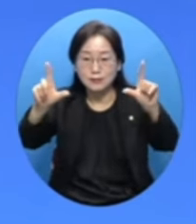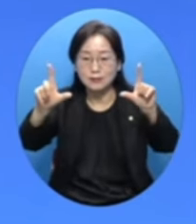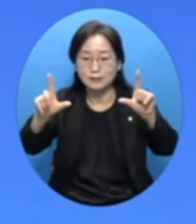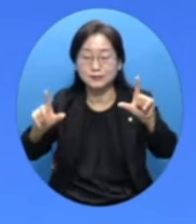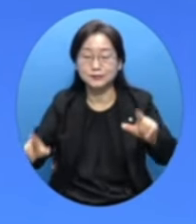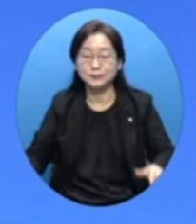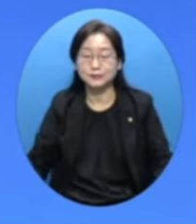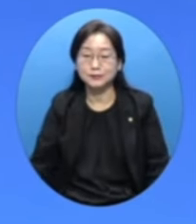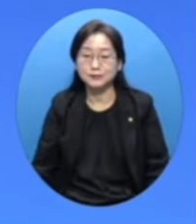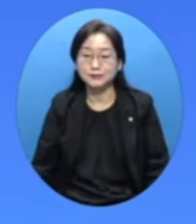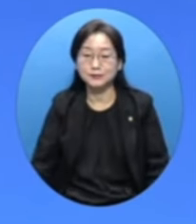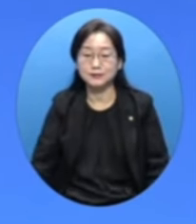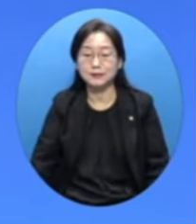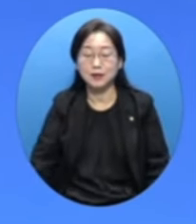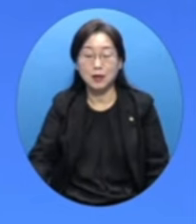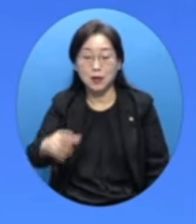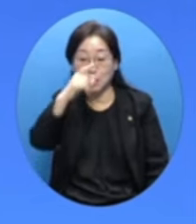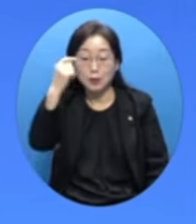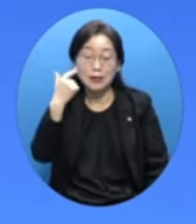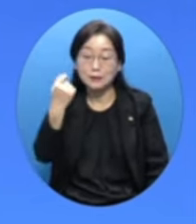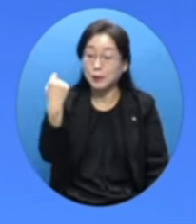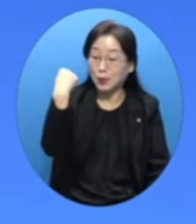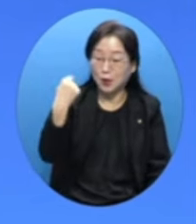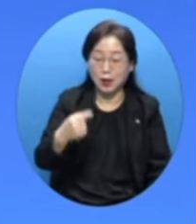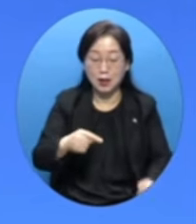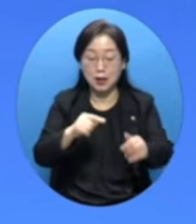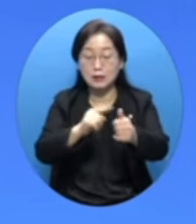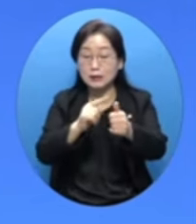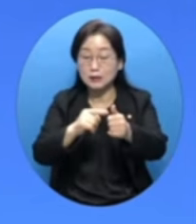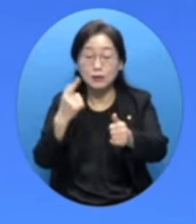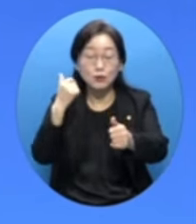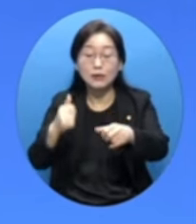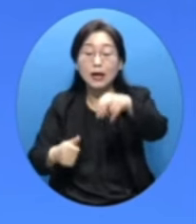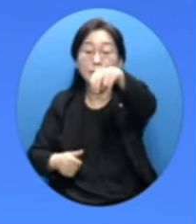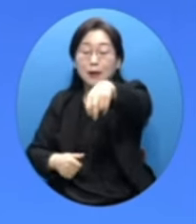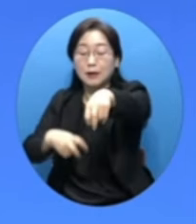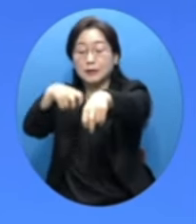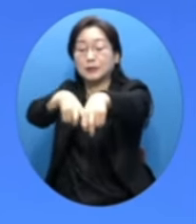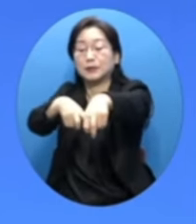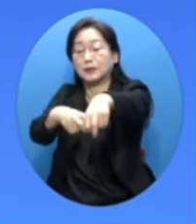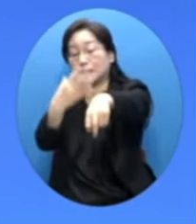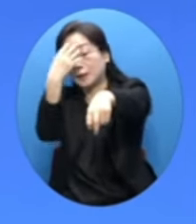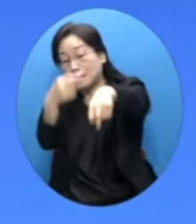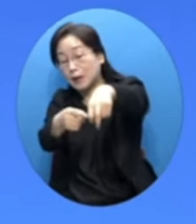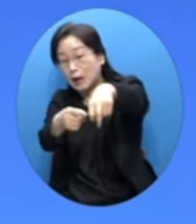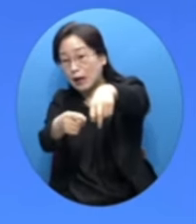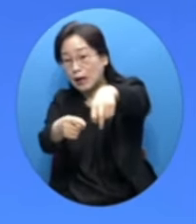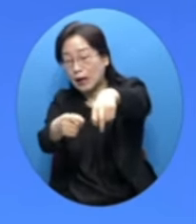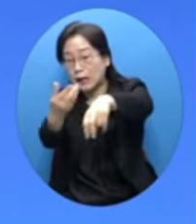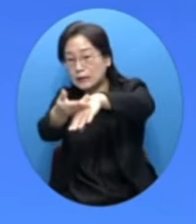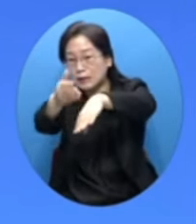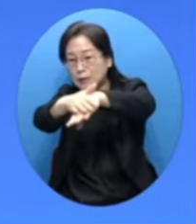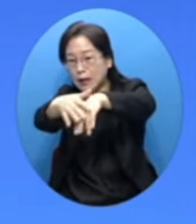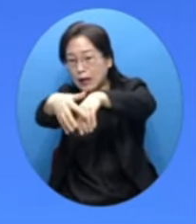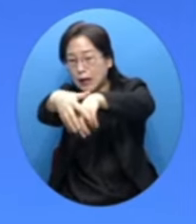날 내 앞에서 물 꿇고 기도하고 계시는데 양말이 헤어져서 구멍이 났더라고요